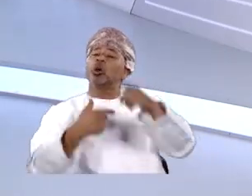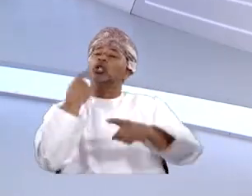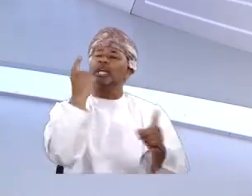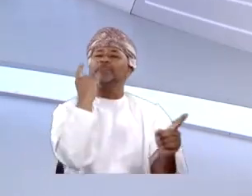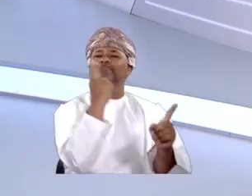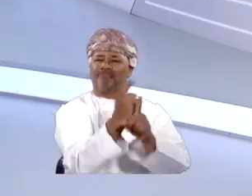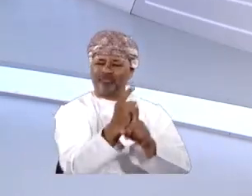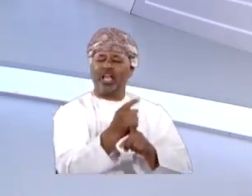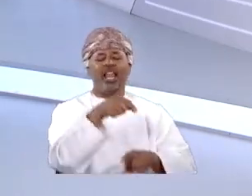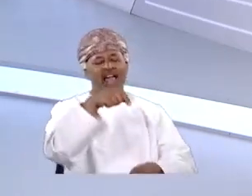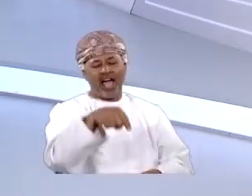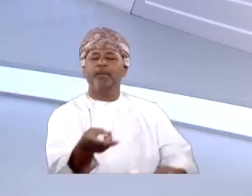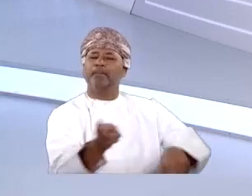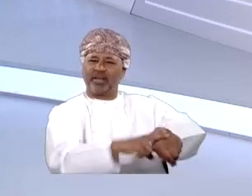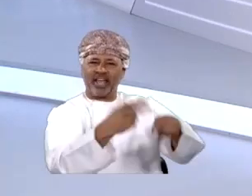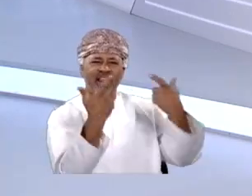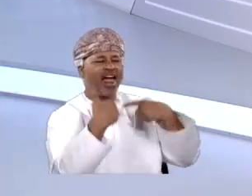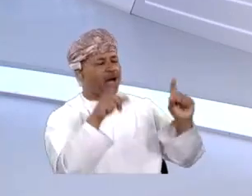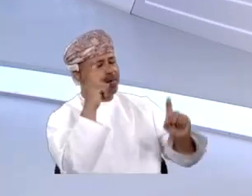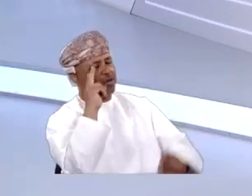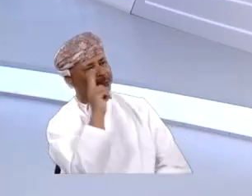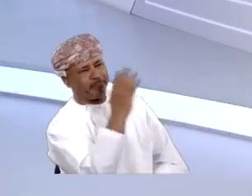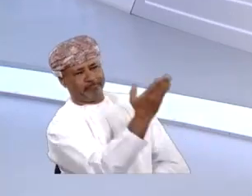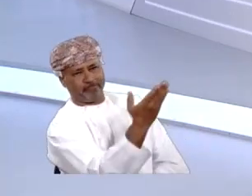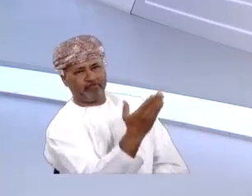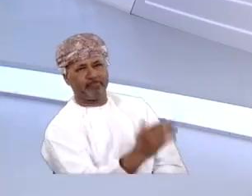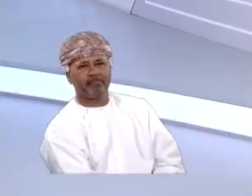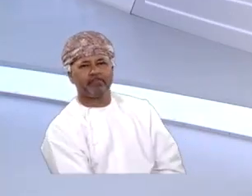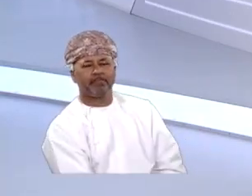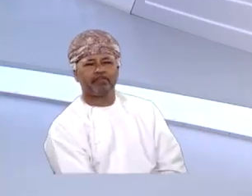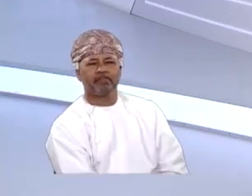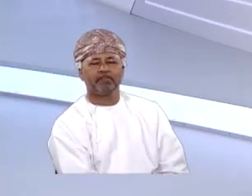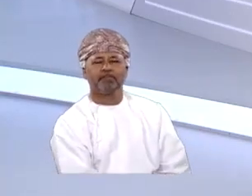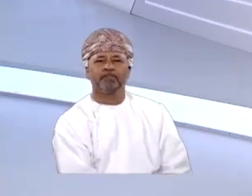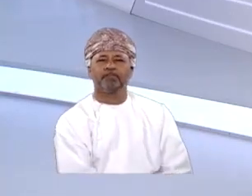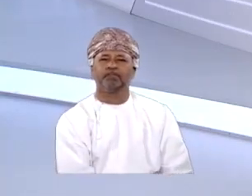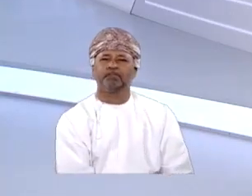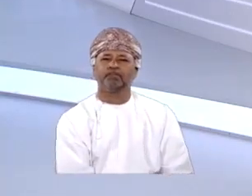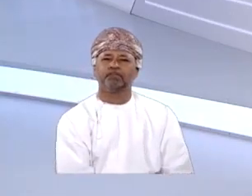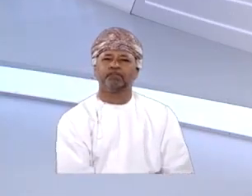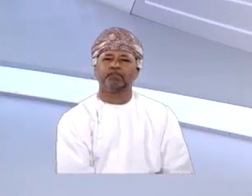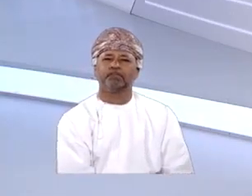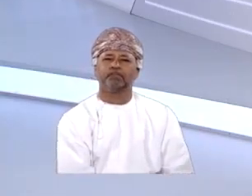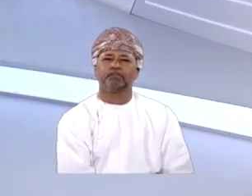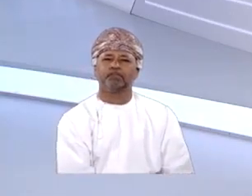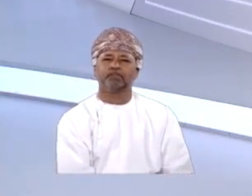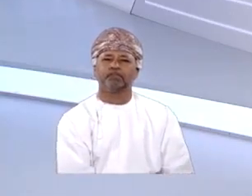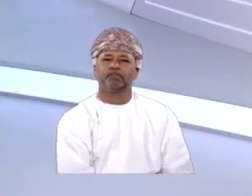المقبل. أما الآن فعودة للزميلين جيهان وخلفان وبقية أخبار العاشرة، إلى اللقاء.